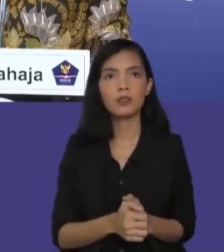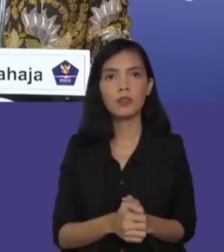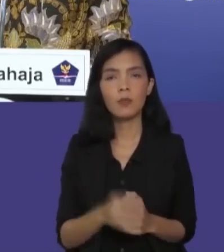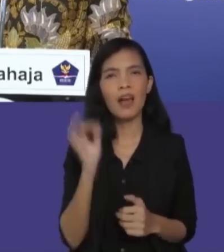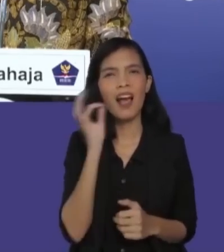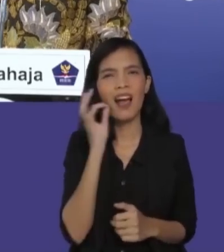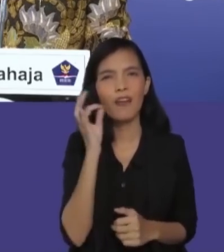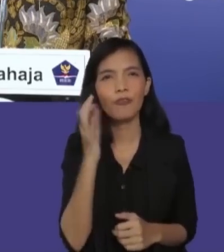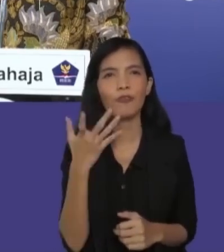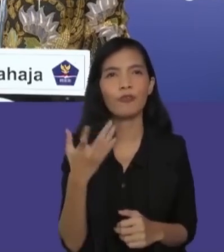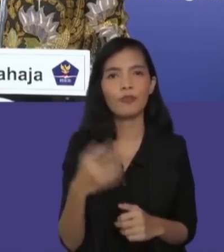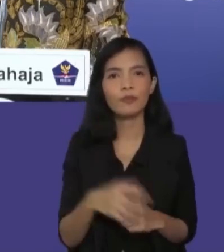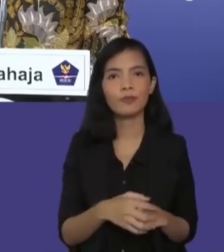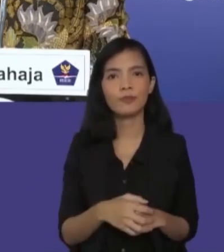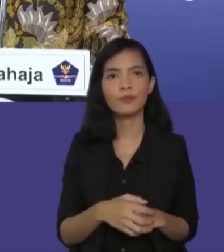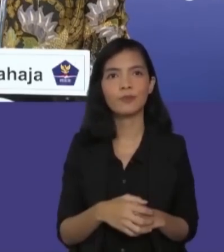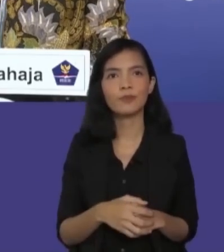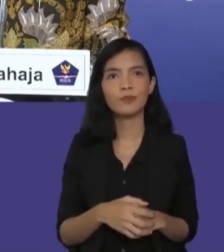mohon maaf, ini